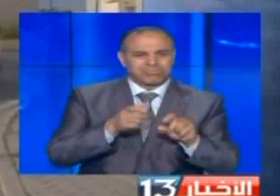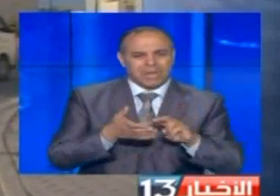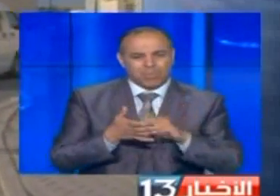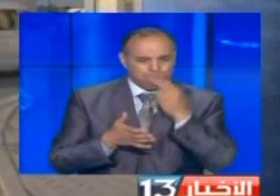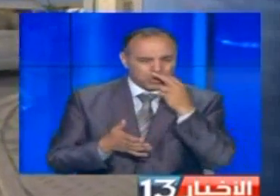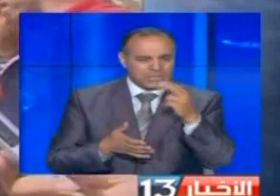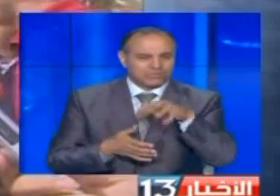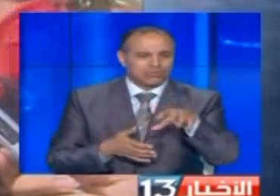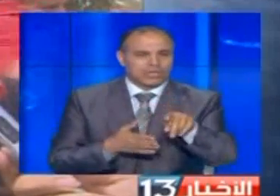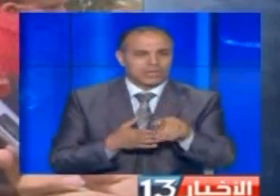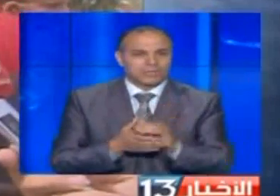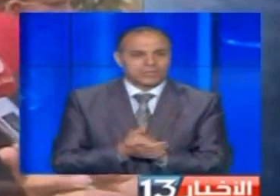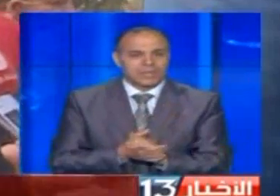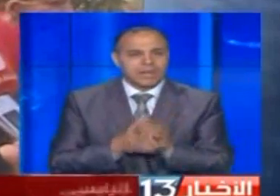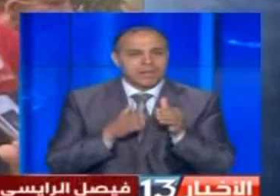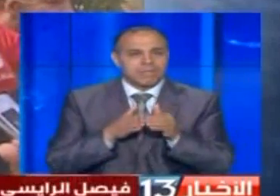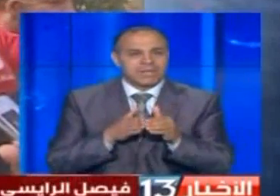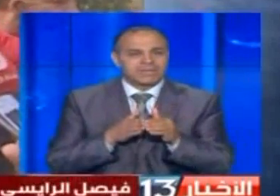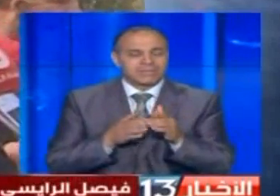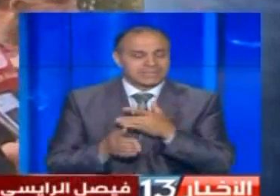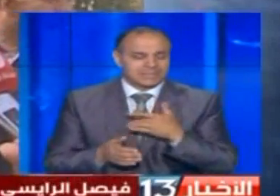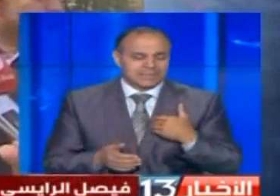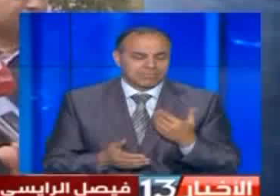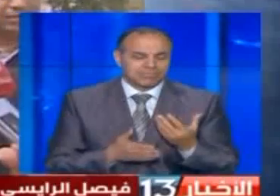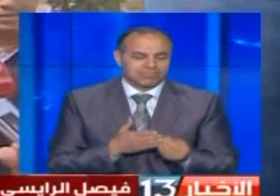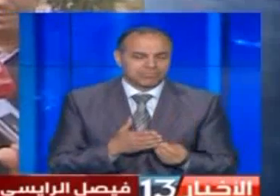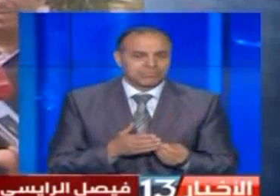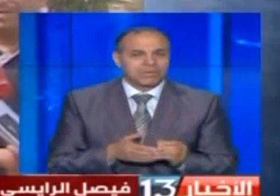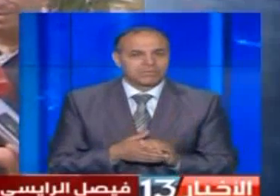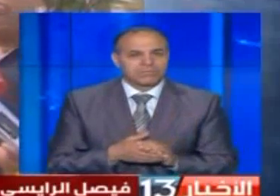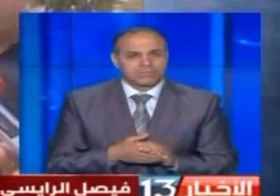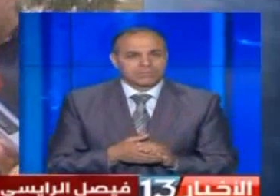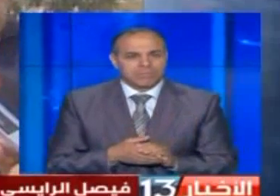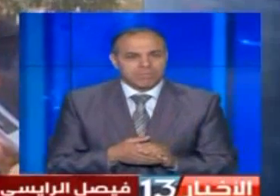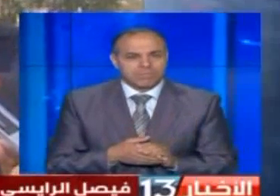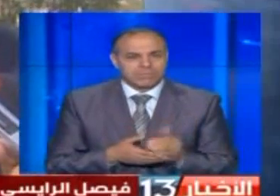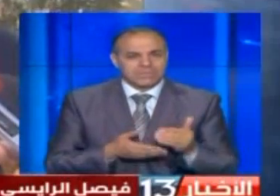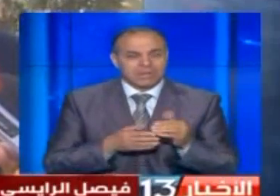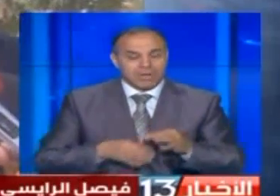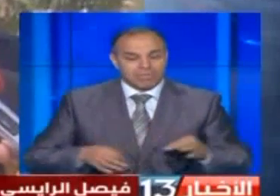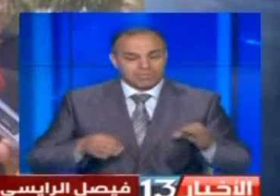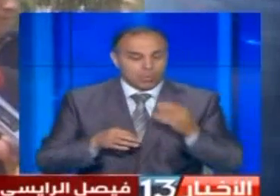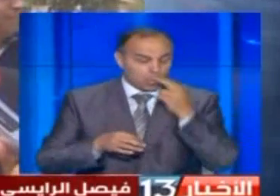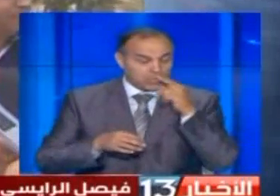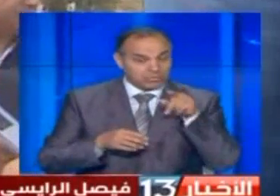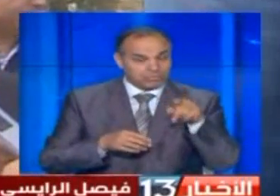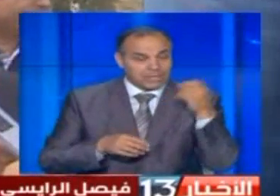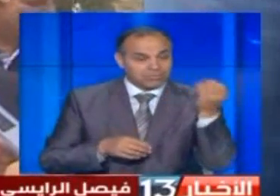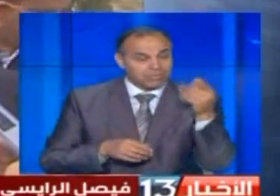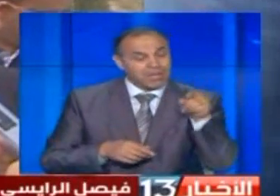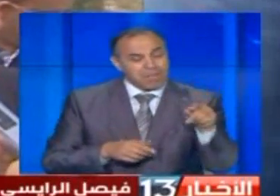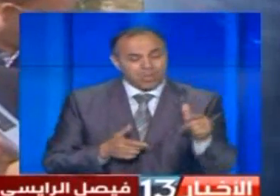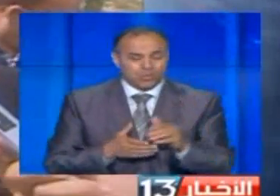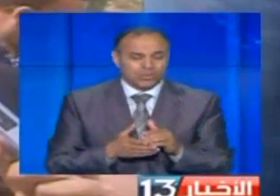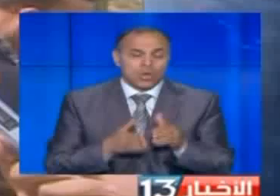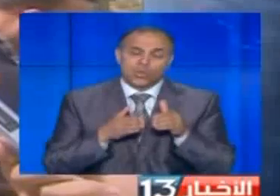الأمني بالجهة، خاصة مطالب في الجانب الصحي، تعزيز معناها المساحة قوة الأمن الداخلي بسيارة إسعاف، بصراحة أهم